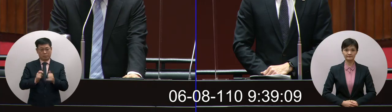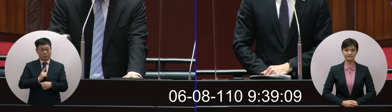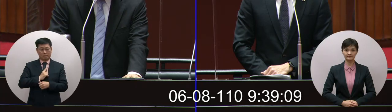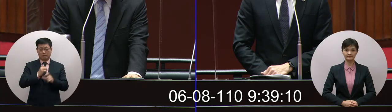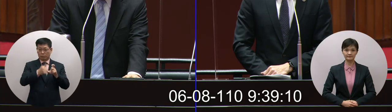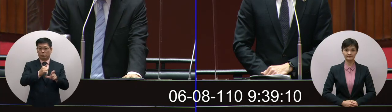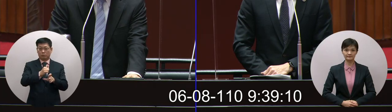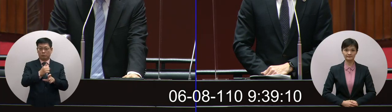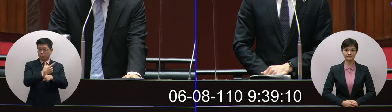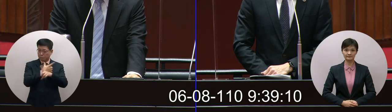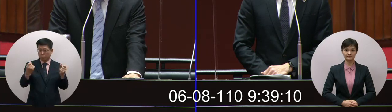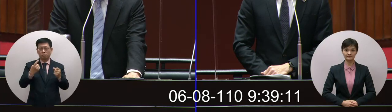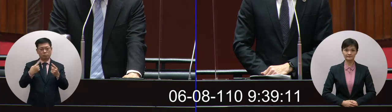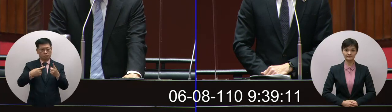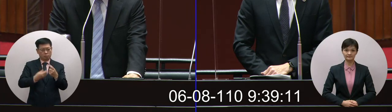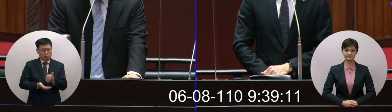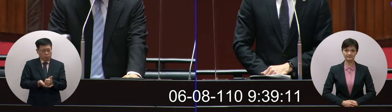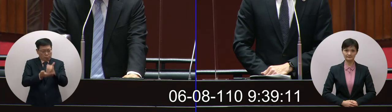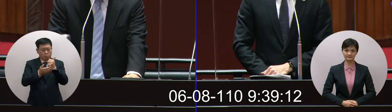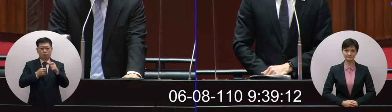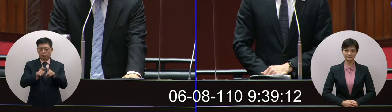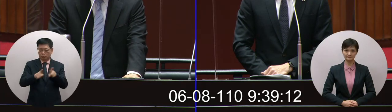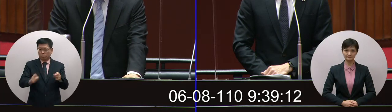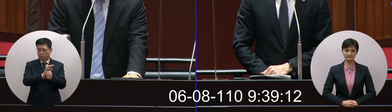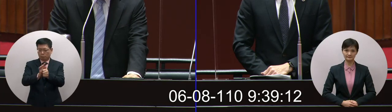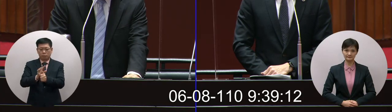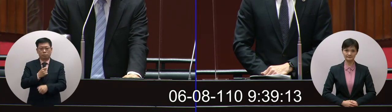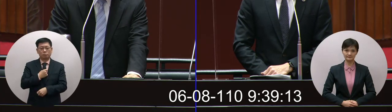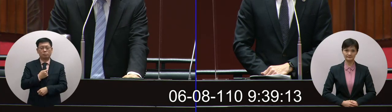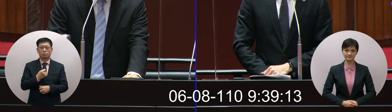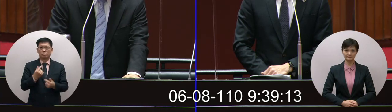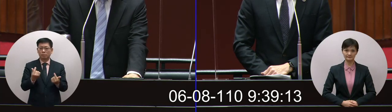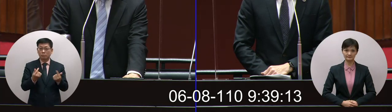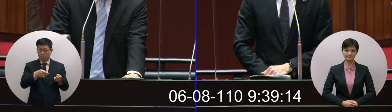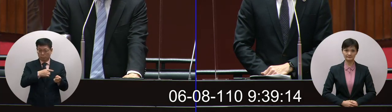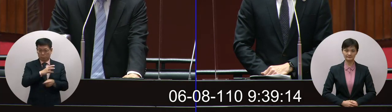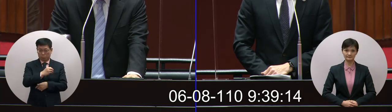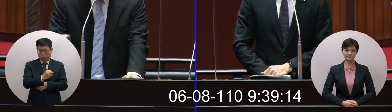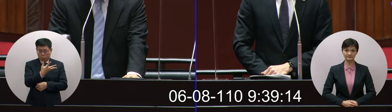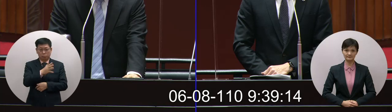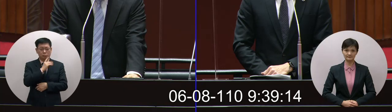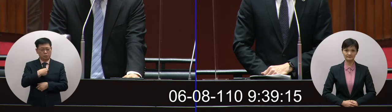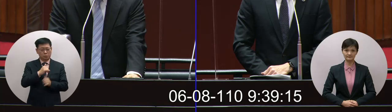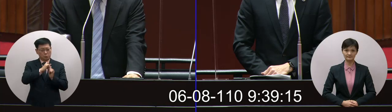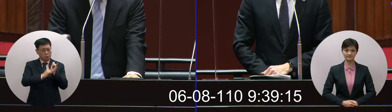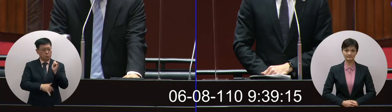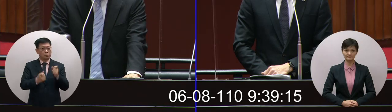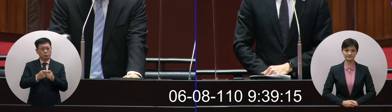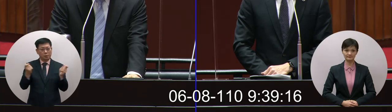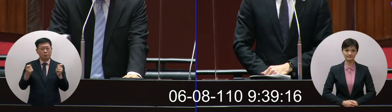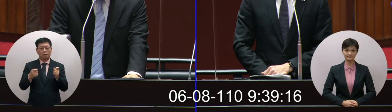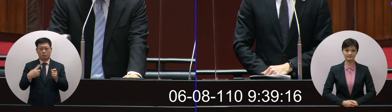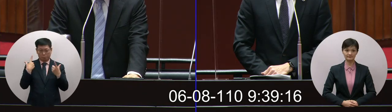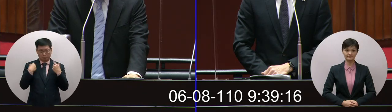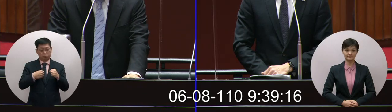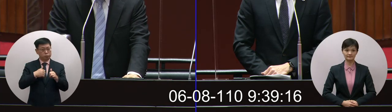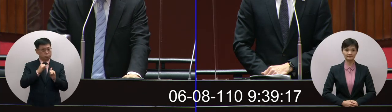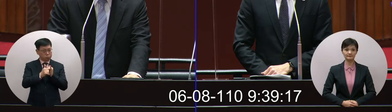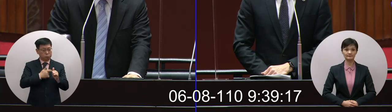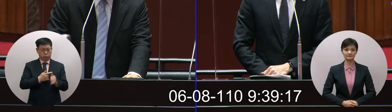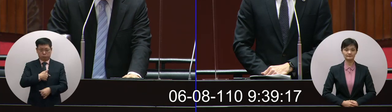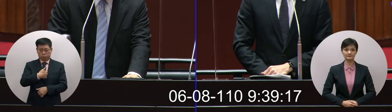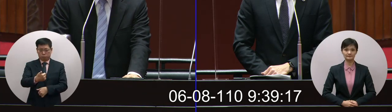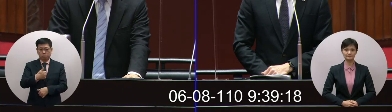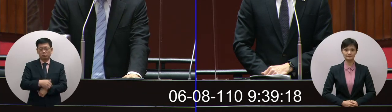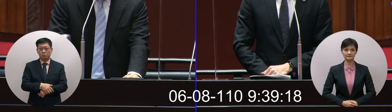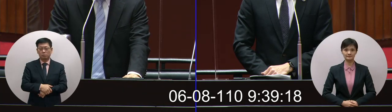区，拢爱受到尊重、公平的对待。尤其万甲是一个历史真悠久、居民真善良